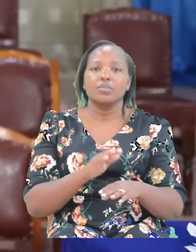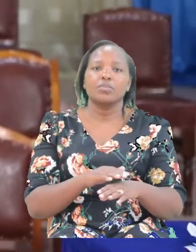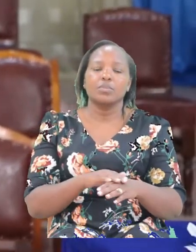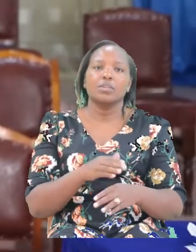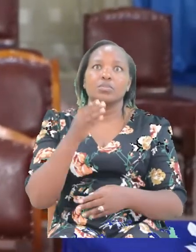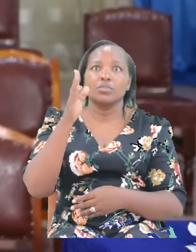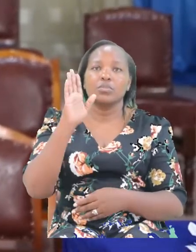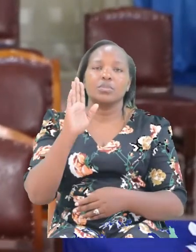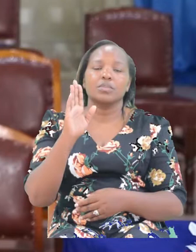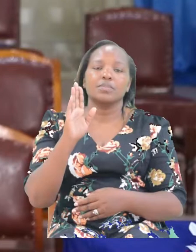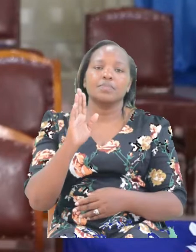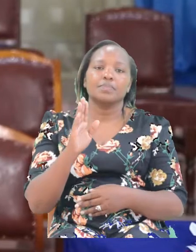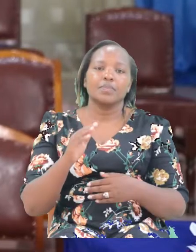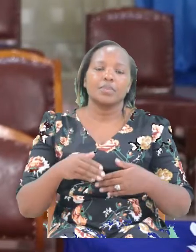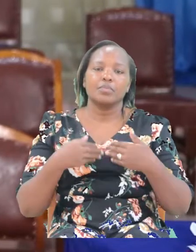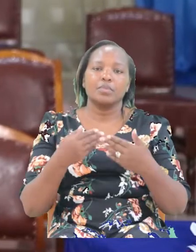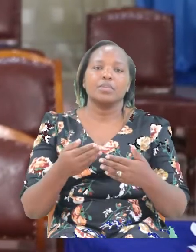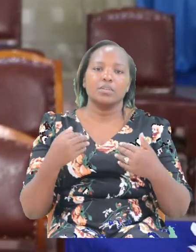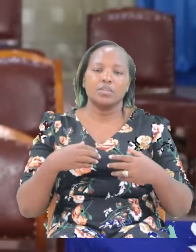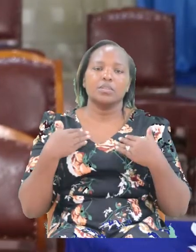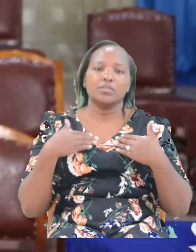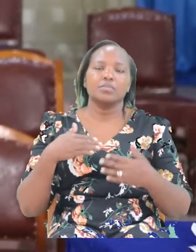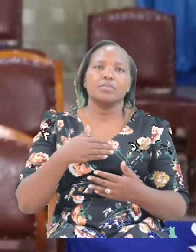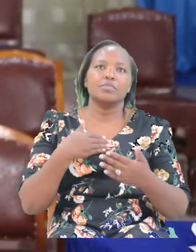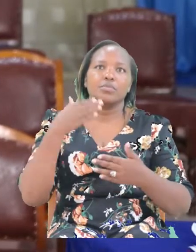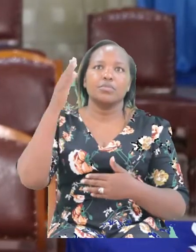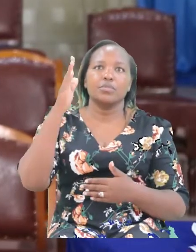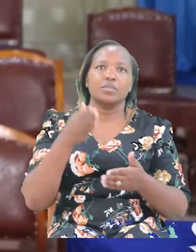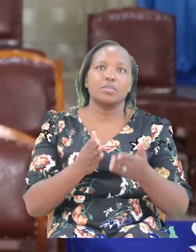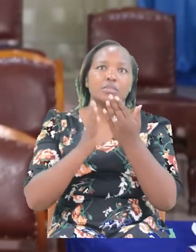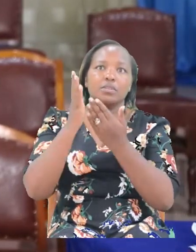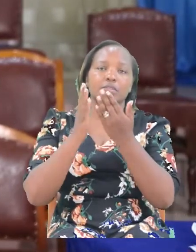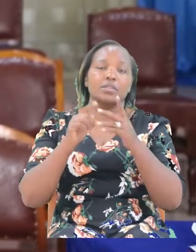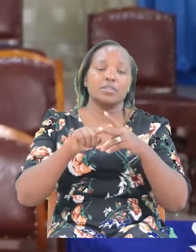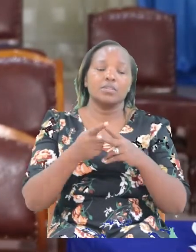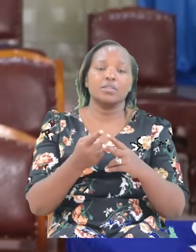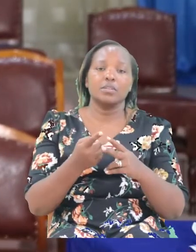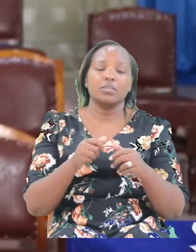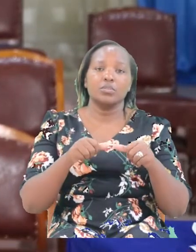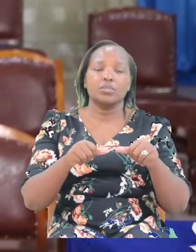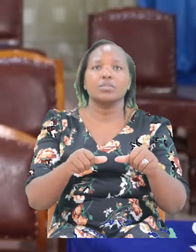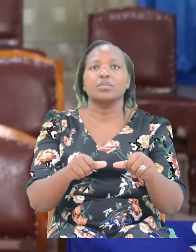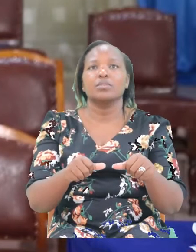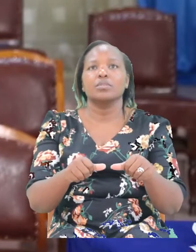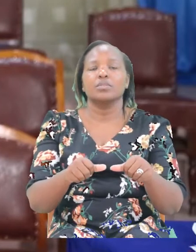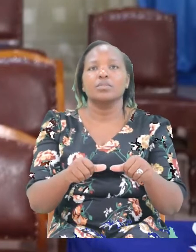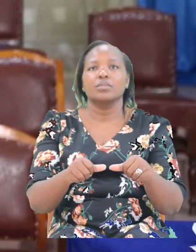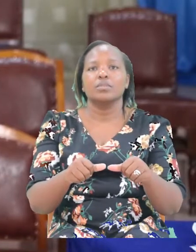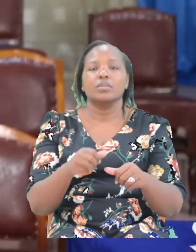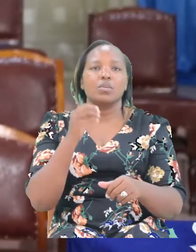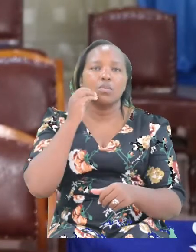fadhili zako. Tunajikabidhi mikononi mwako Baba katika ibada hii tunapoianzisha na tunapoendelesha Baba.